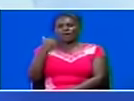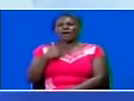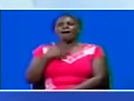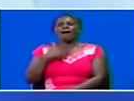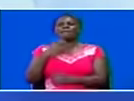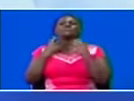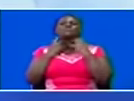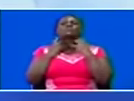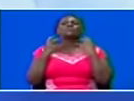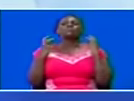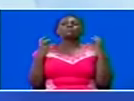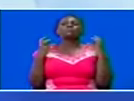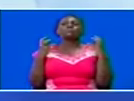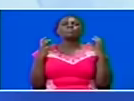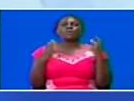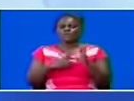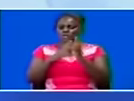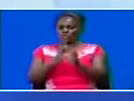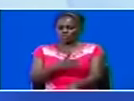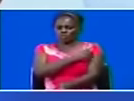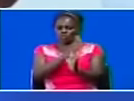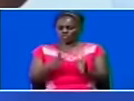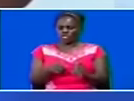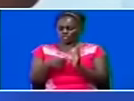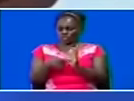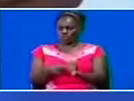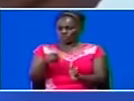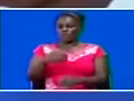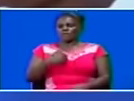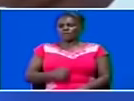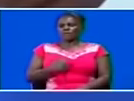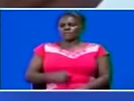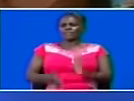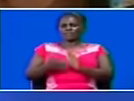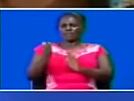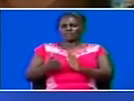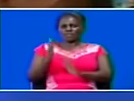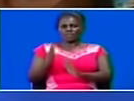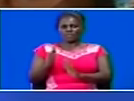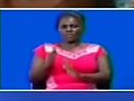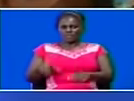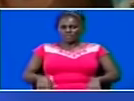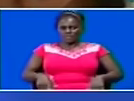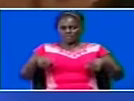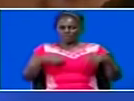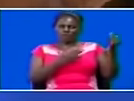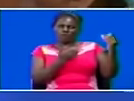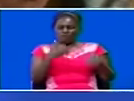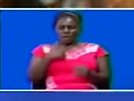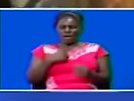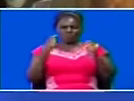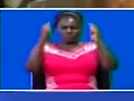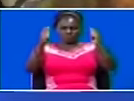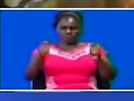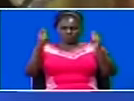kwa kimombo goiter, na ripoti ya daktari inaonyesha kuwa anahitaji upasuaji wa dharura. Ameishi akiwa na matumaini kuwa mgomo wa